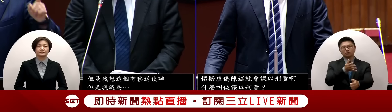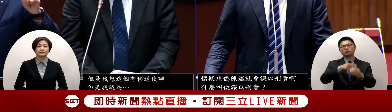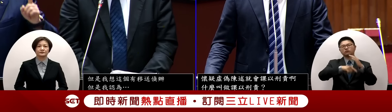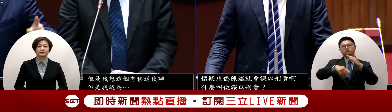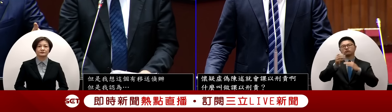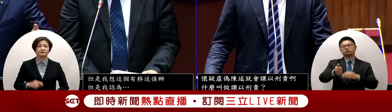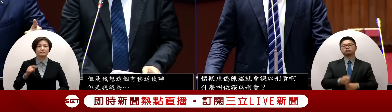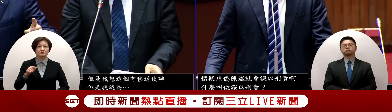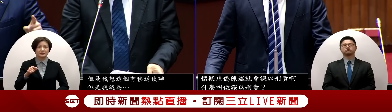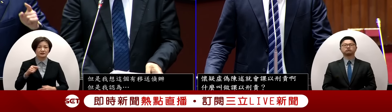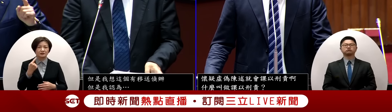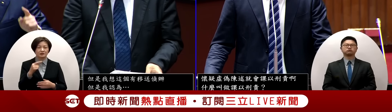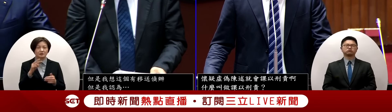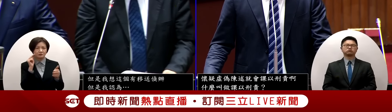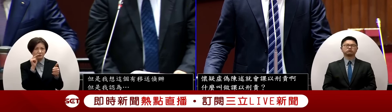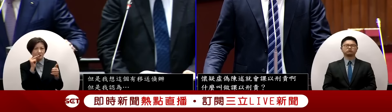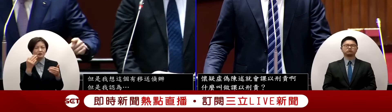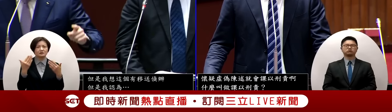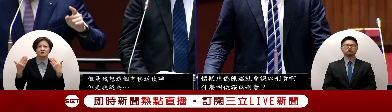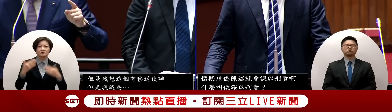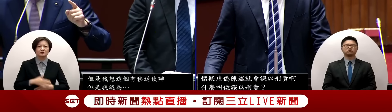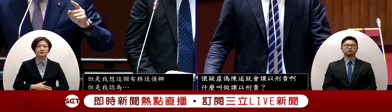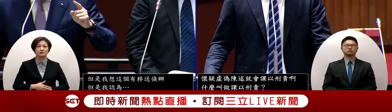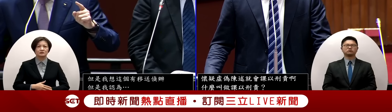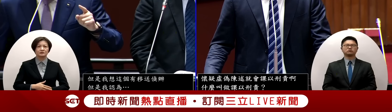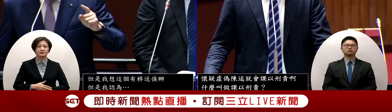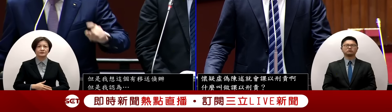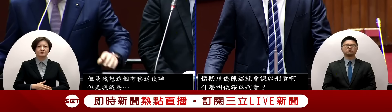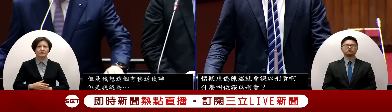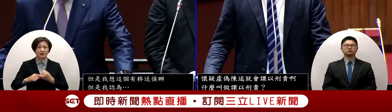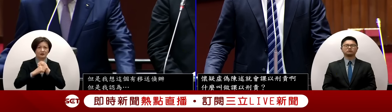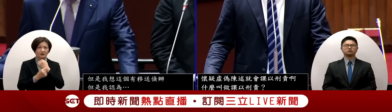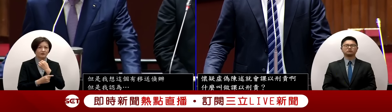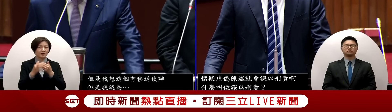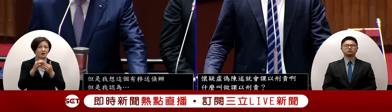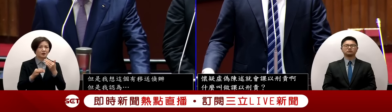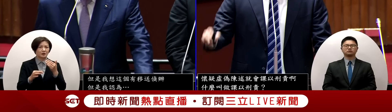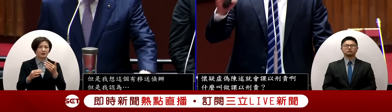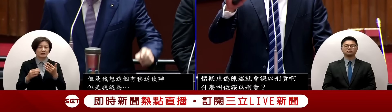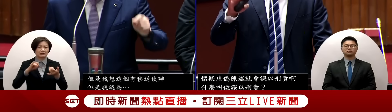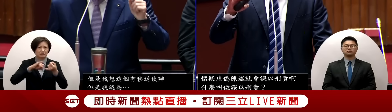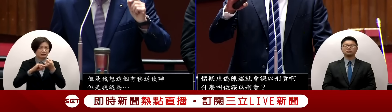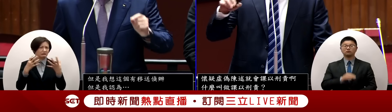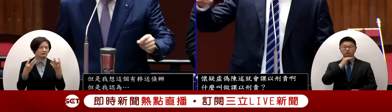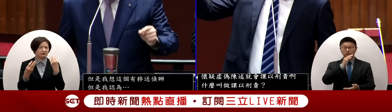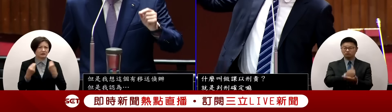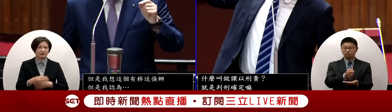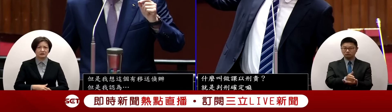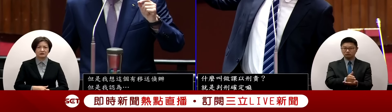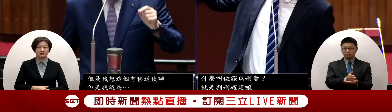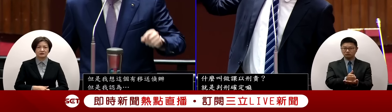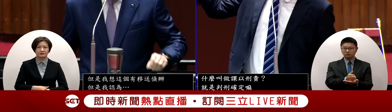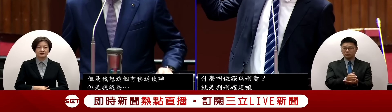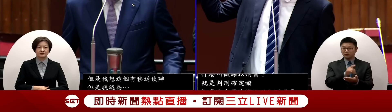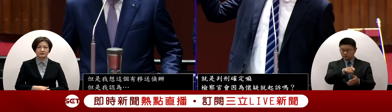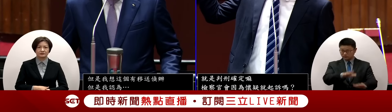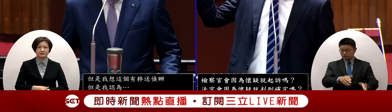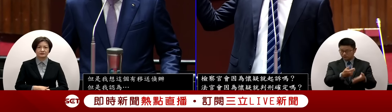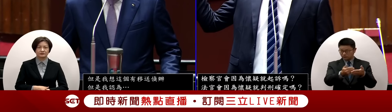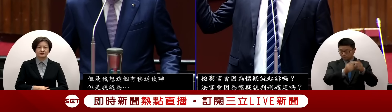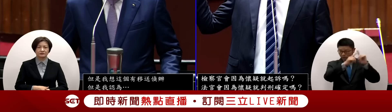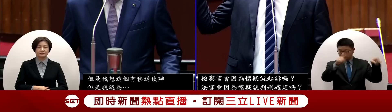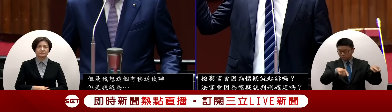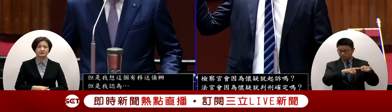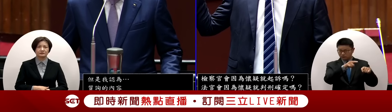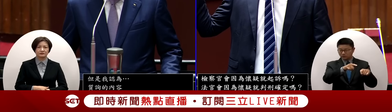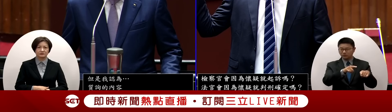这个明显就是违反了法律明确性的原则。 先停一下哦，你们在图卡上面，等一